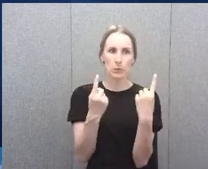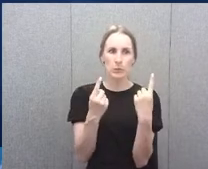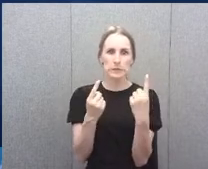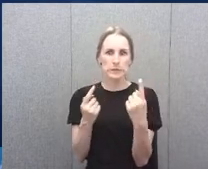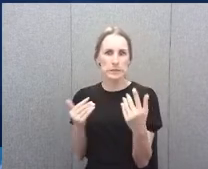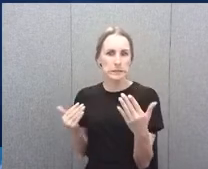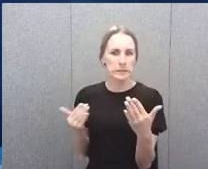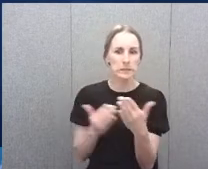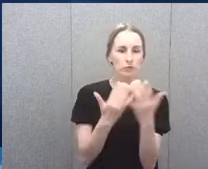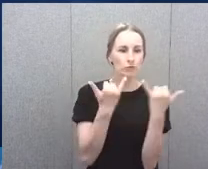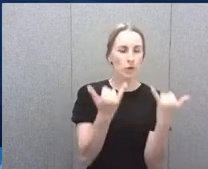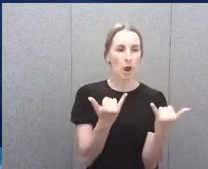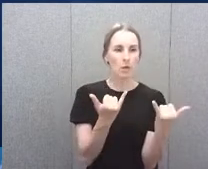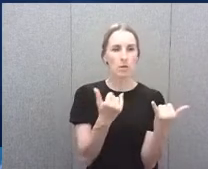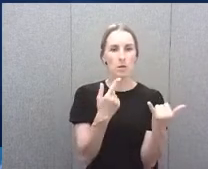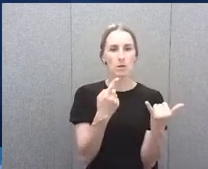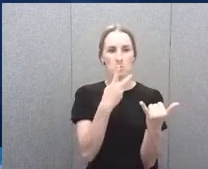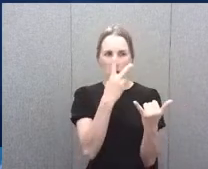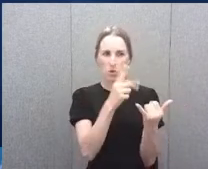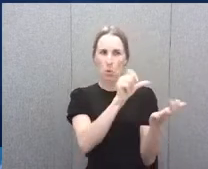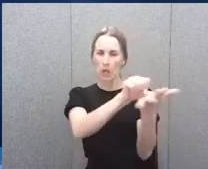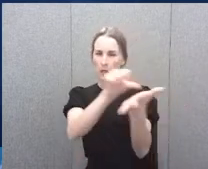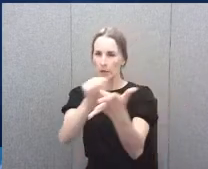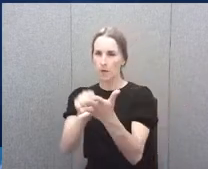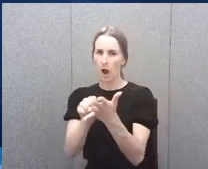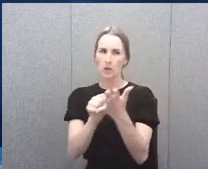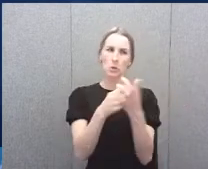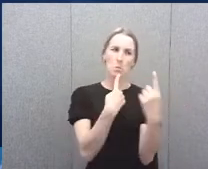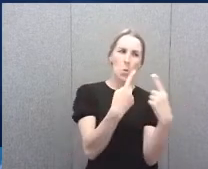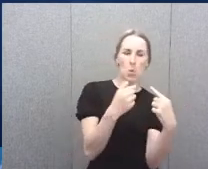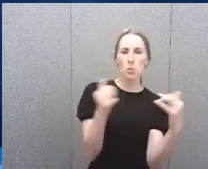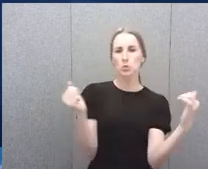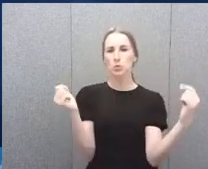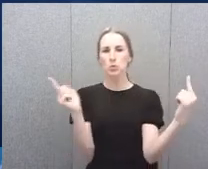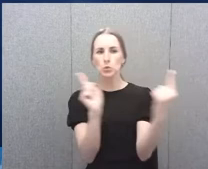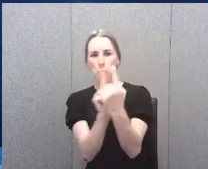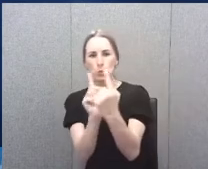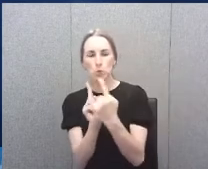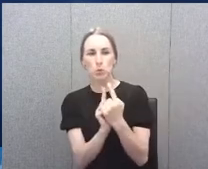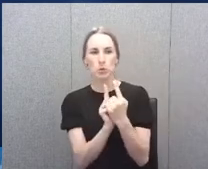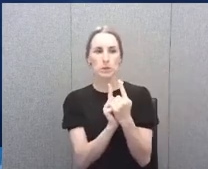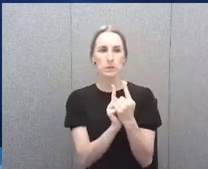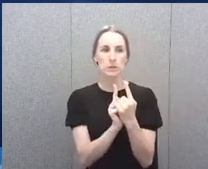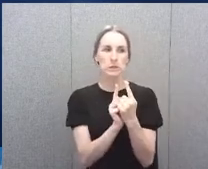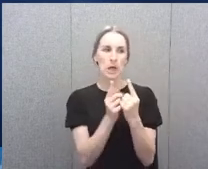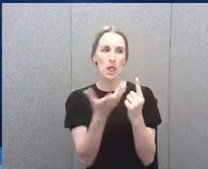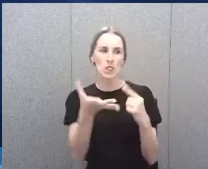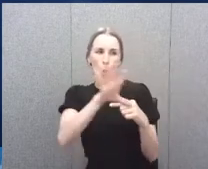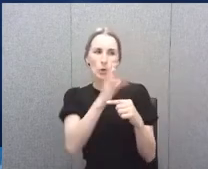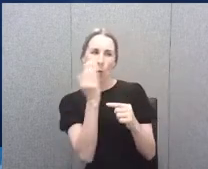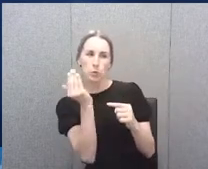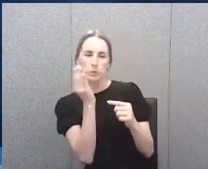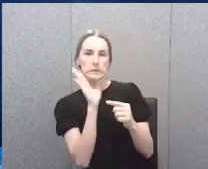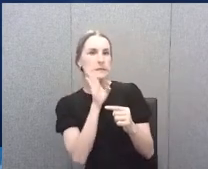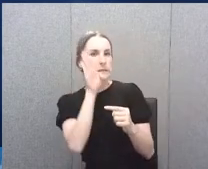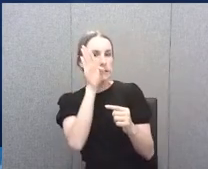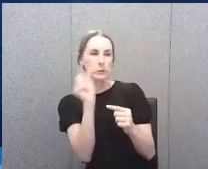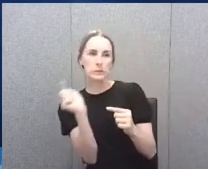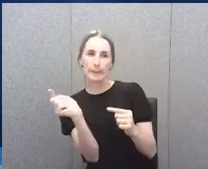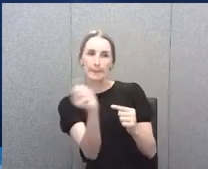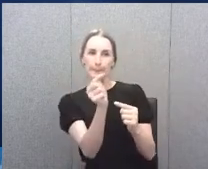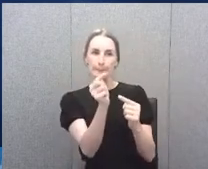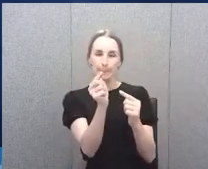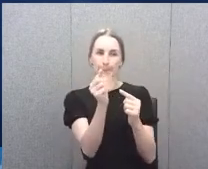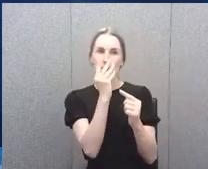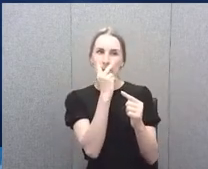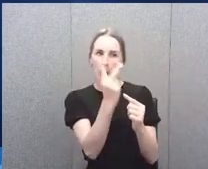нашего общества. И вот до сих пор я участвую во встречах, в дискуссиях в восточных странах,